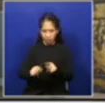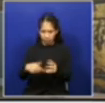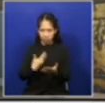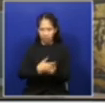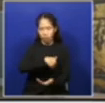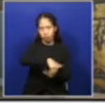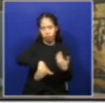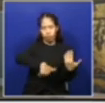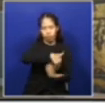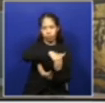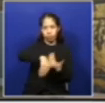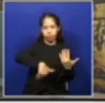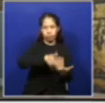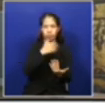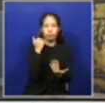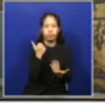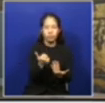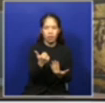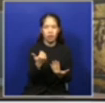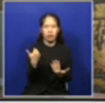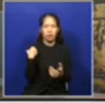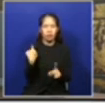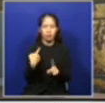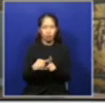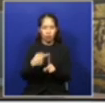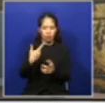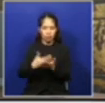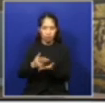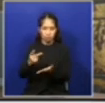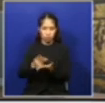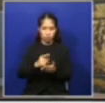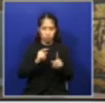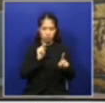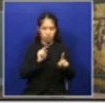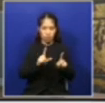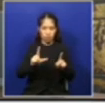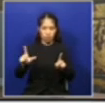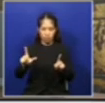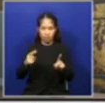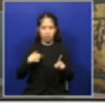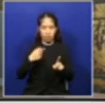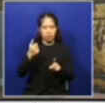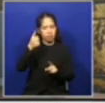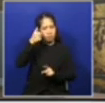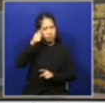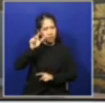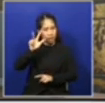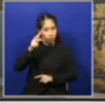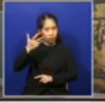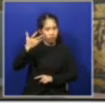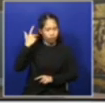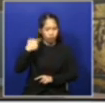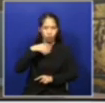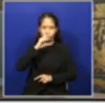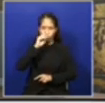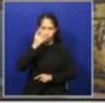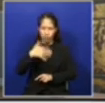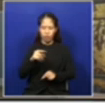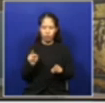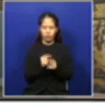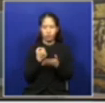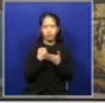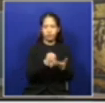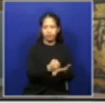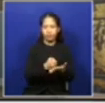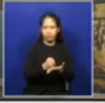นเข้าไปในระบบบวกกับเงินกู้1ล้านล้านที่เราพูดไปเมื่อ3วันที่แล้วอย่างน้อยการเยียวยานั้นก็เป็นการเพิ่มก